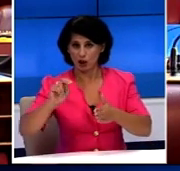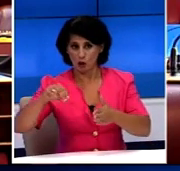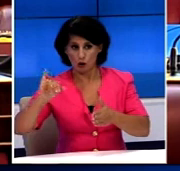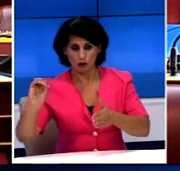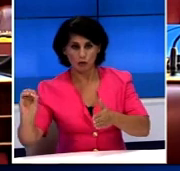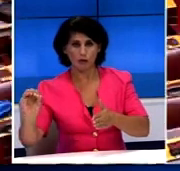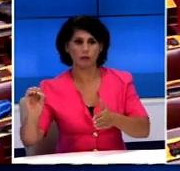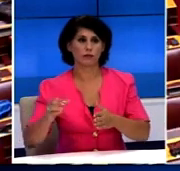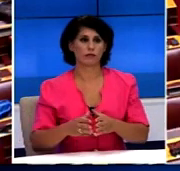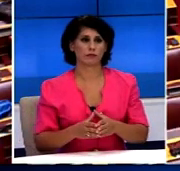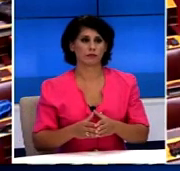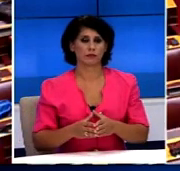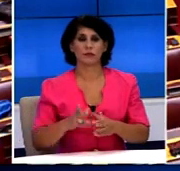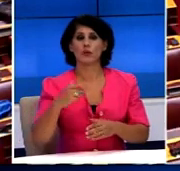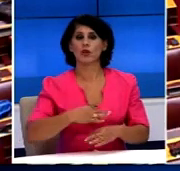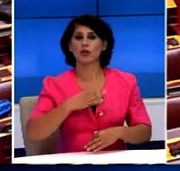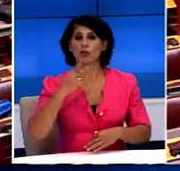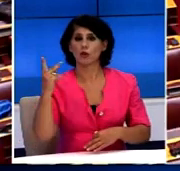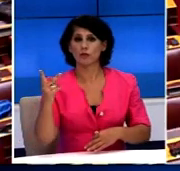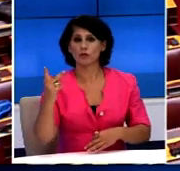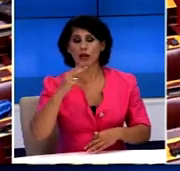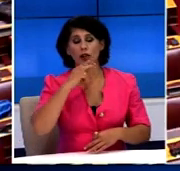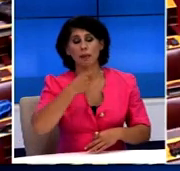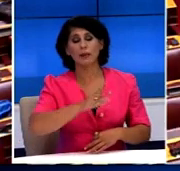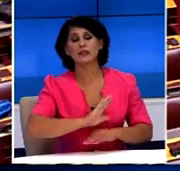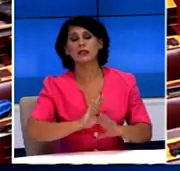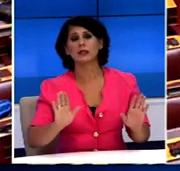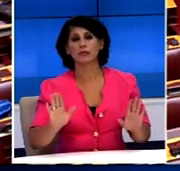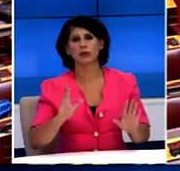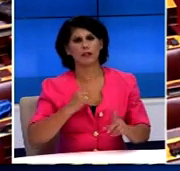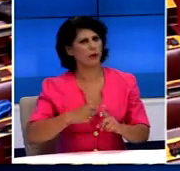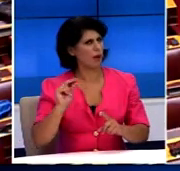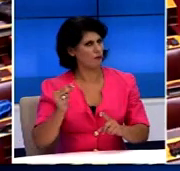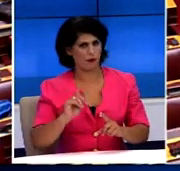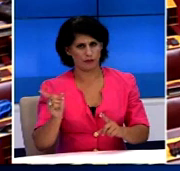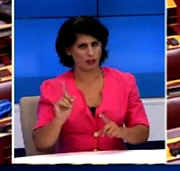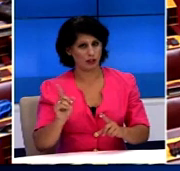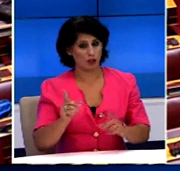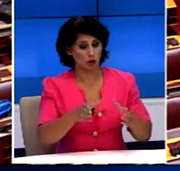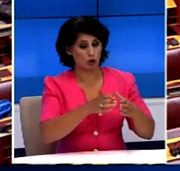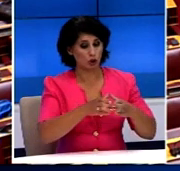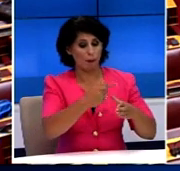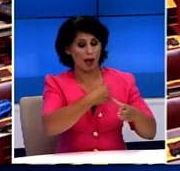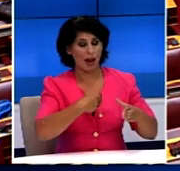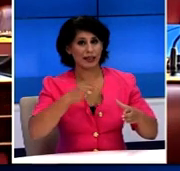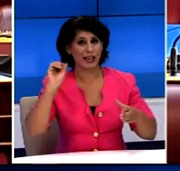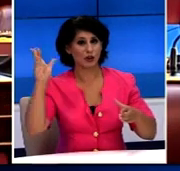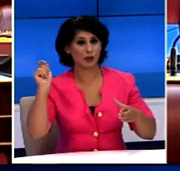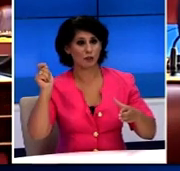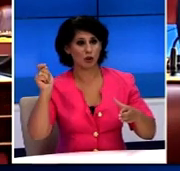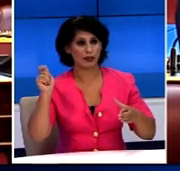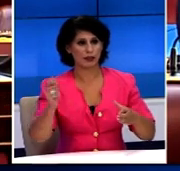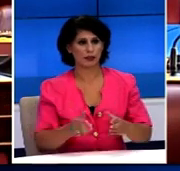έβγαινε ο κύριος Κουμουτσάκος. Δεν δώσατε μια απάντηση γι' αυτό που δεν ήταν απλά ένας βουλευτής. Το μεάρχης εξωτερικής